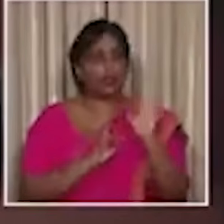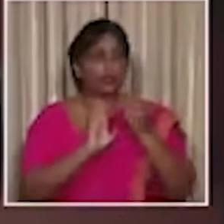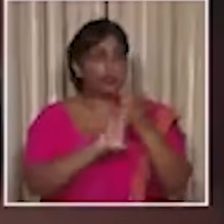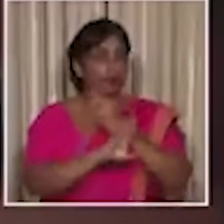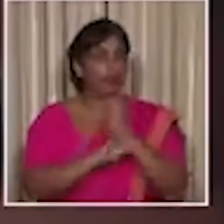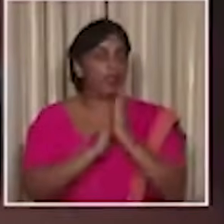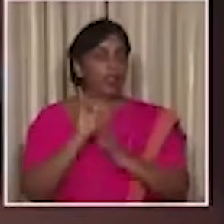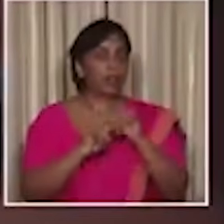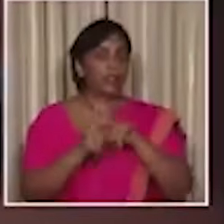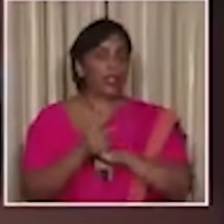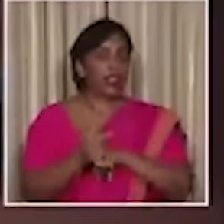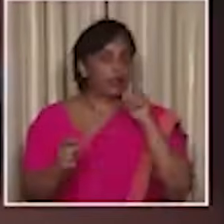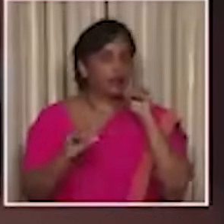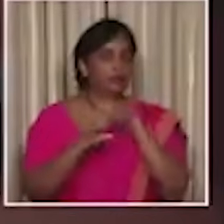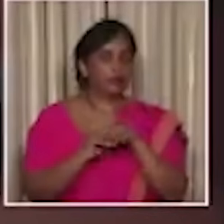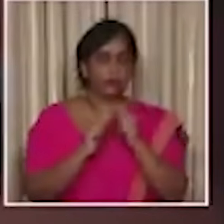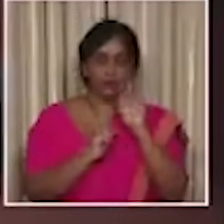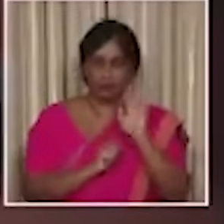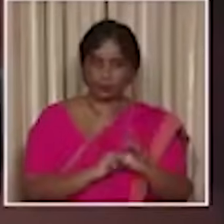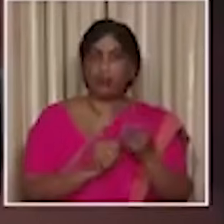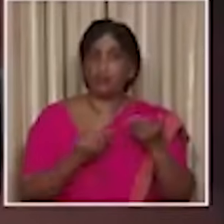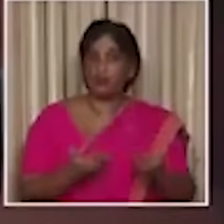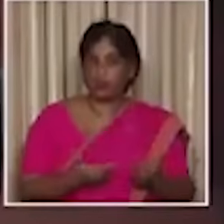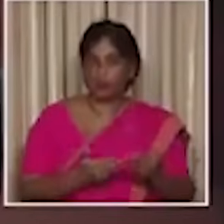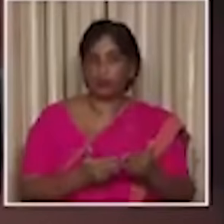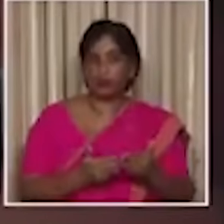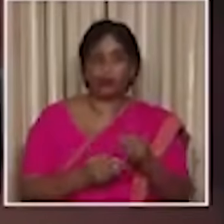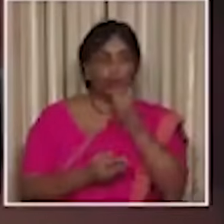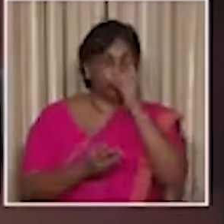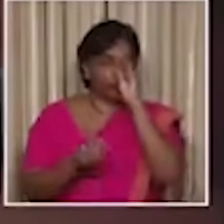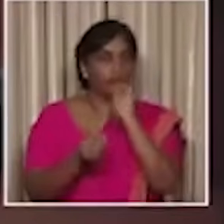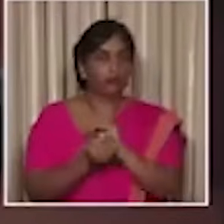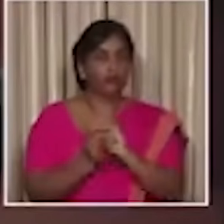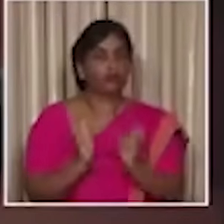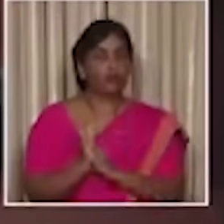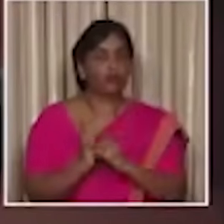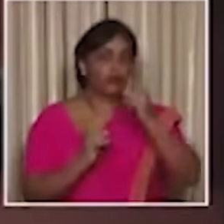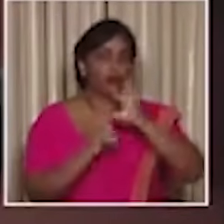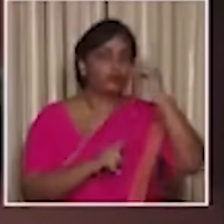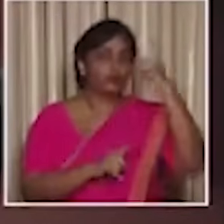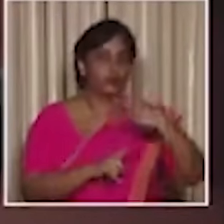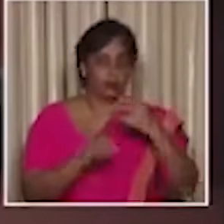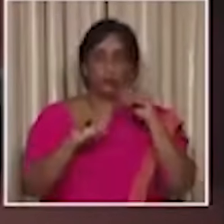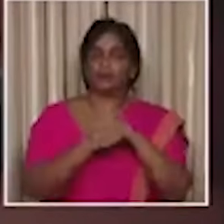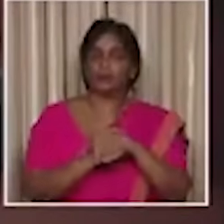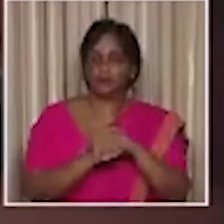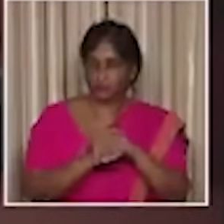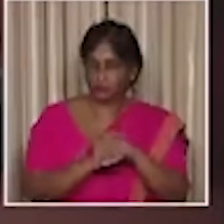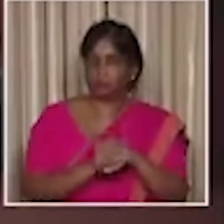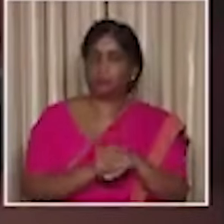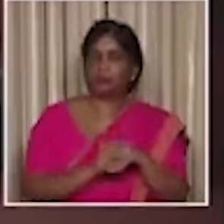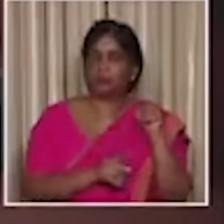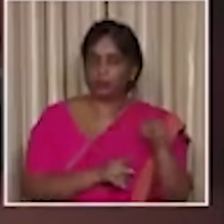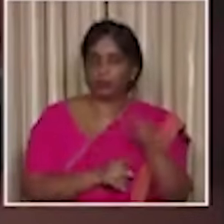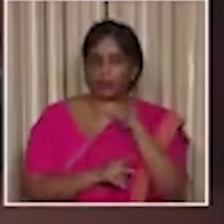අමාත්‍යවරයාගේ ලේකම්වරයෙකුට කටයුතු කරලා තිබෙනවා වර්තමානයේ ආහාර සුරක්ෂිත පිළිබඳ කමිටුවේ උපසභාපතිරයට කටයුතු කරනවා. ඒතර මේක